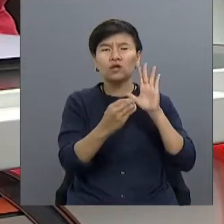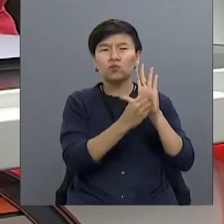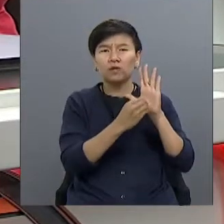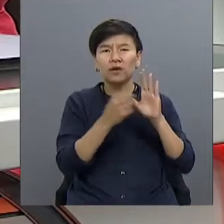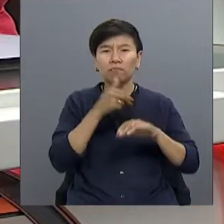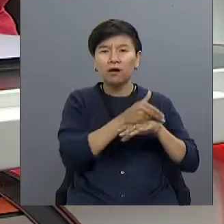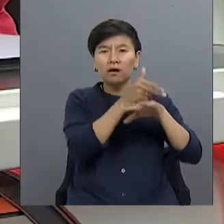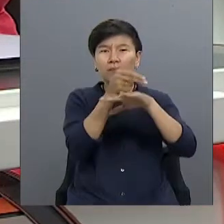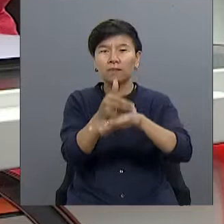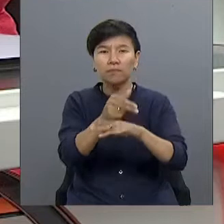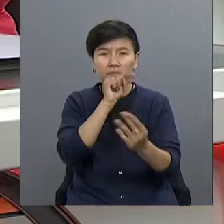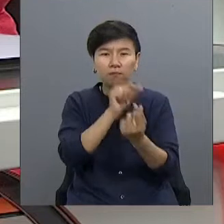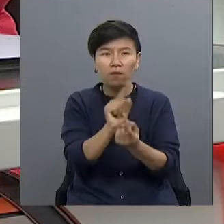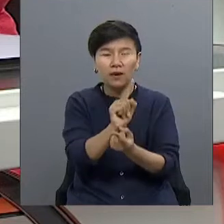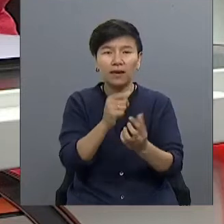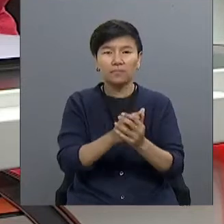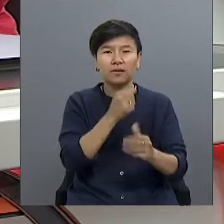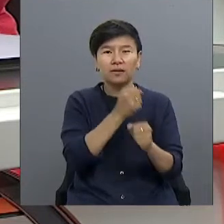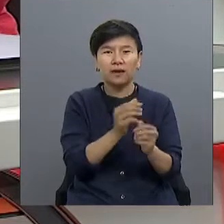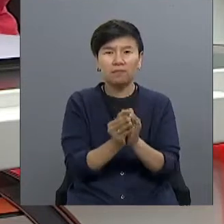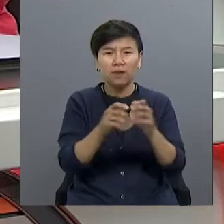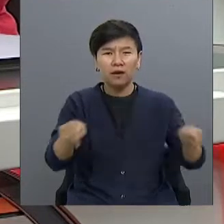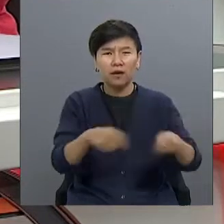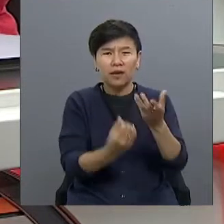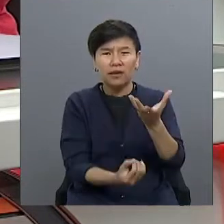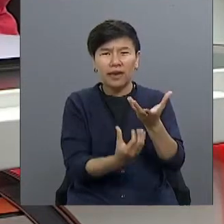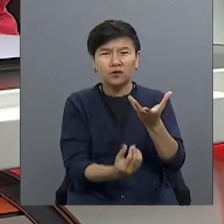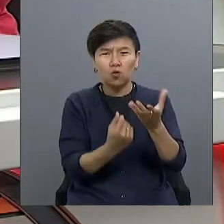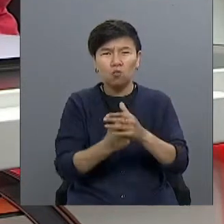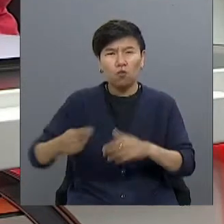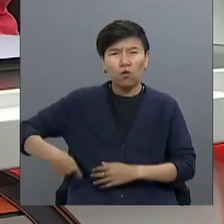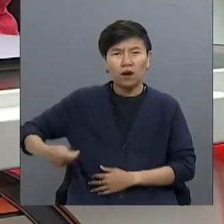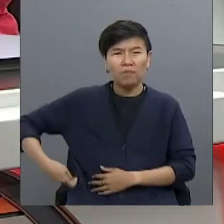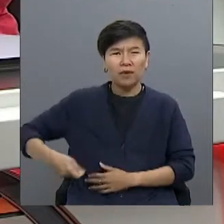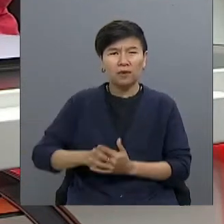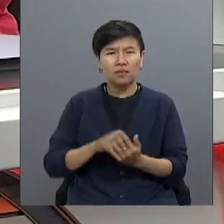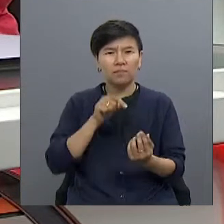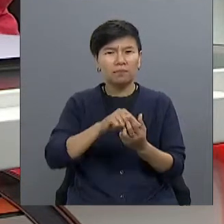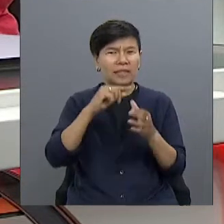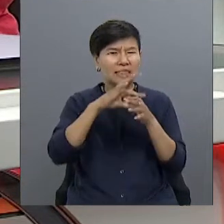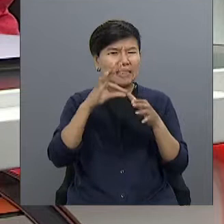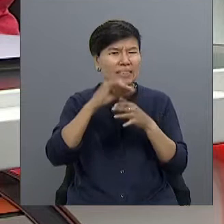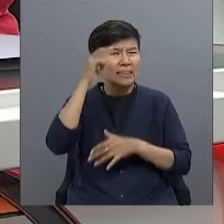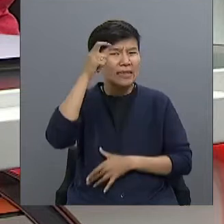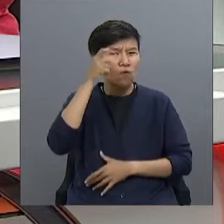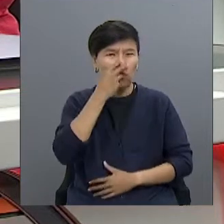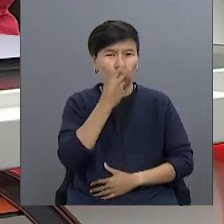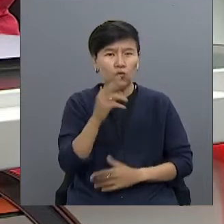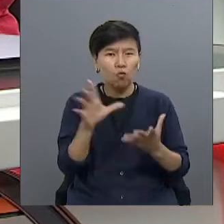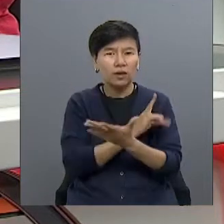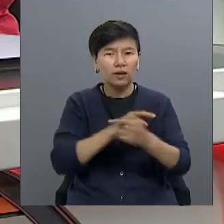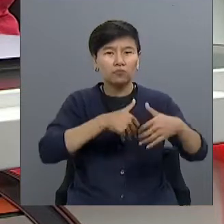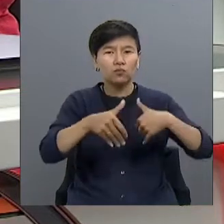ไปทำความรู้จักกับแกงส้มเขมรหรือว่าแกงส้มเนื้อค่ะอาหารการกินที่บ่งบอกถึงความหลากหลายทางวัฒนธรรมในชุมช